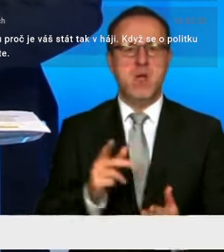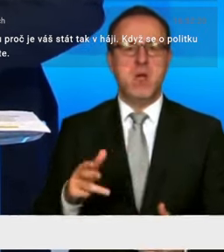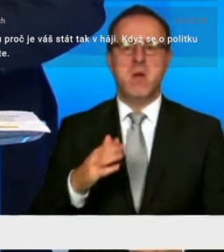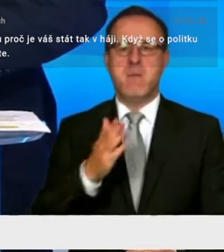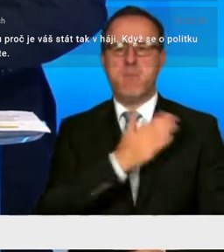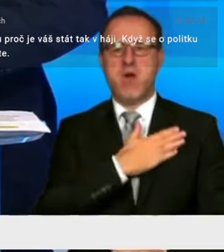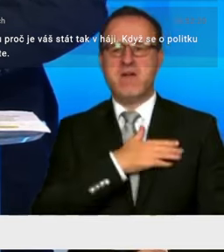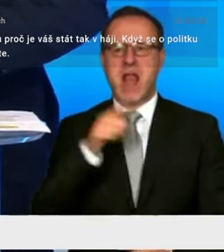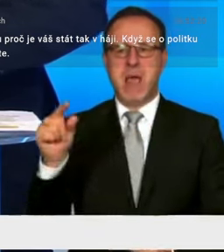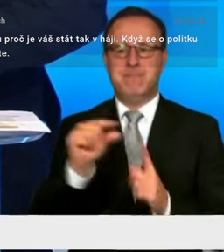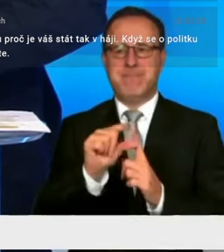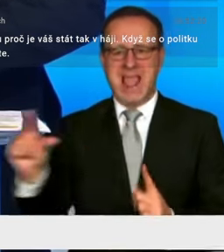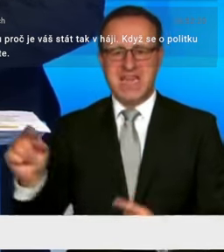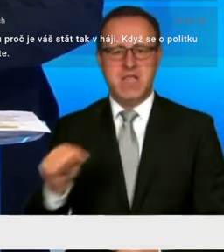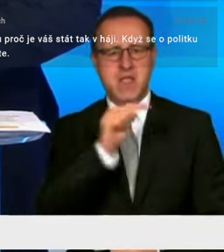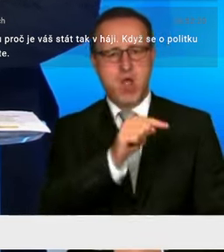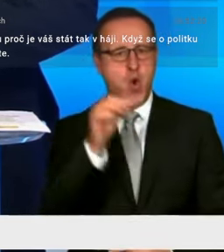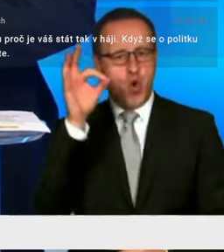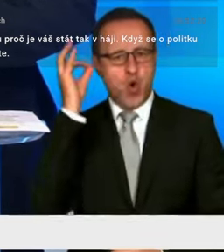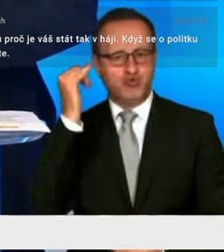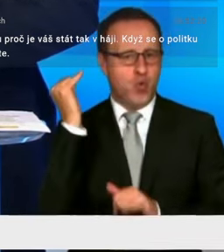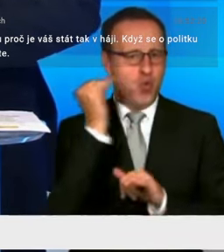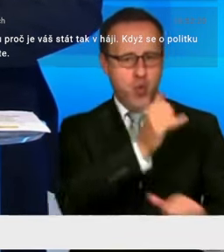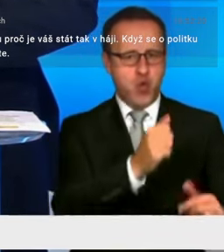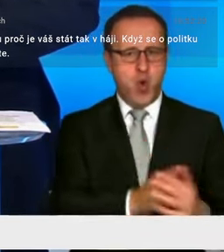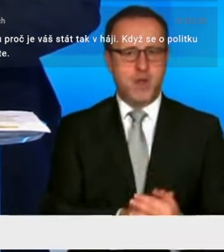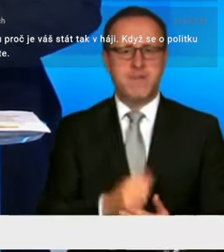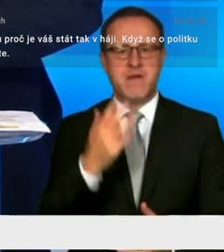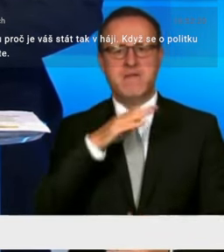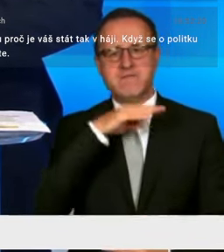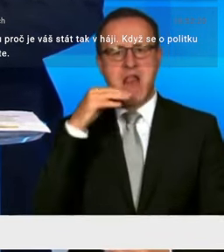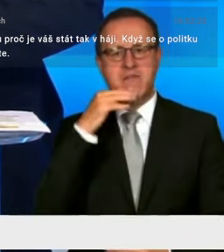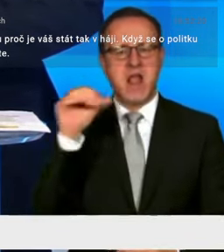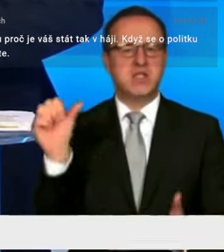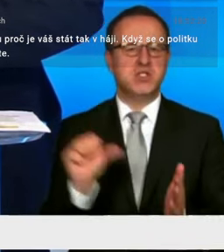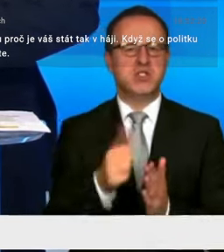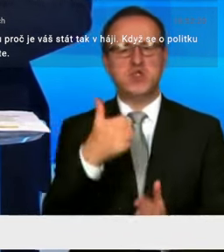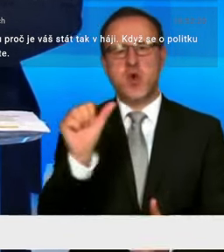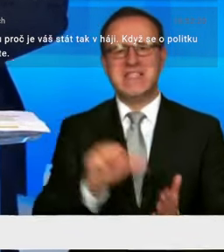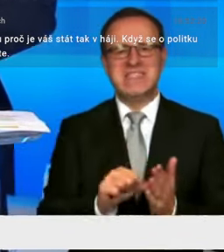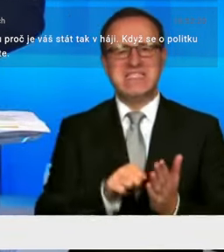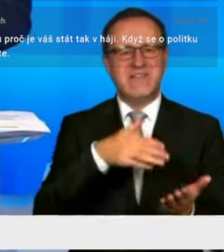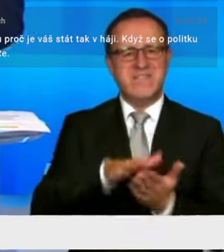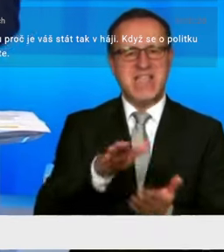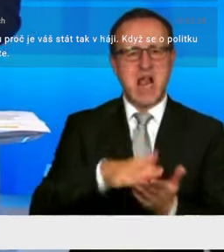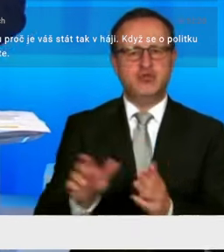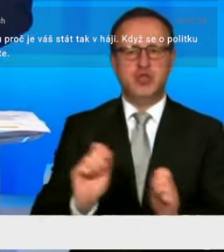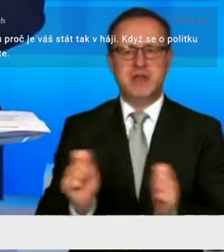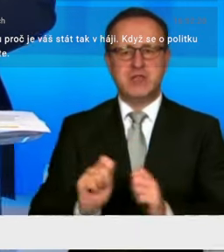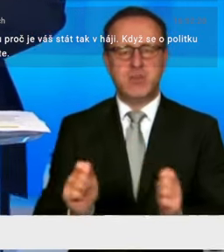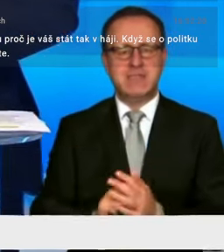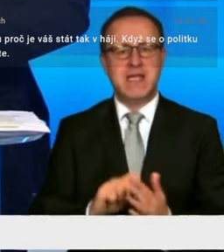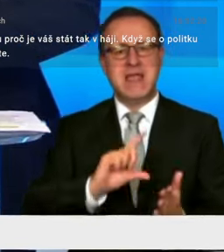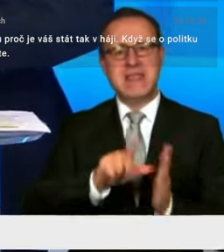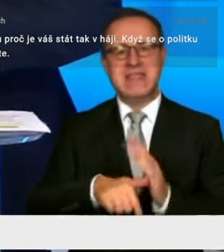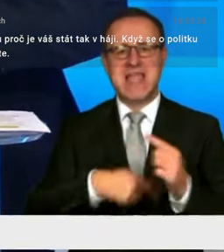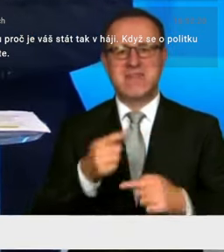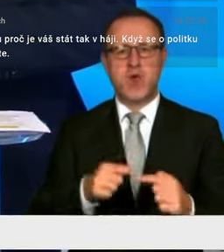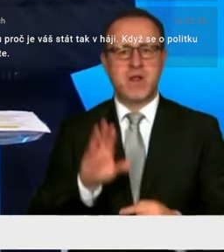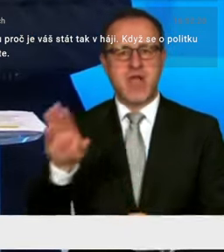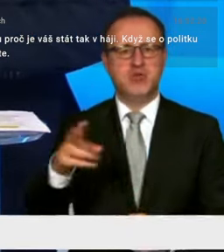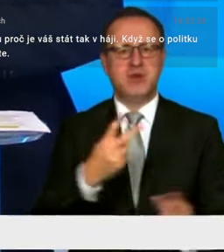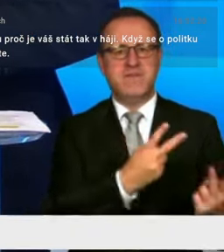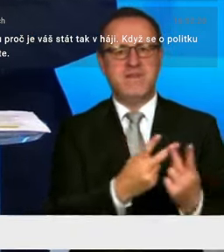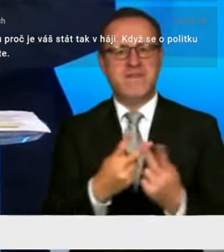hili išlo státisícov výtlačky ktoré nefigurujú v kampani pána pellegriniho neskôr ste čelili hacknuti vašej stránky tiež